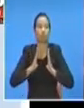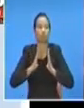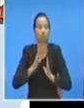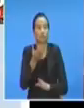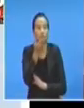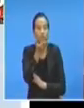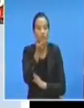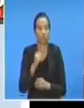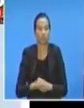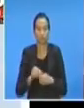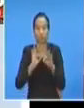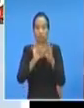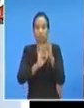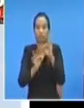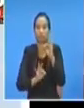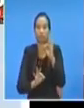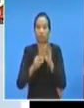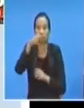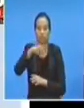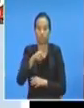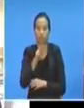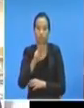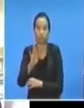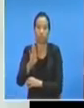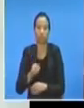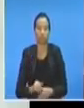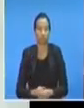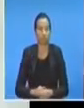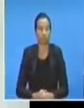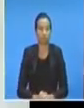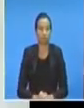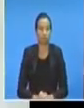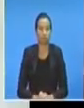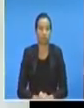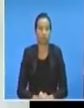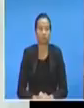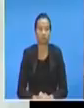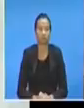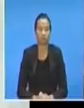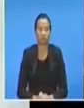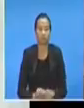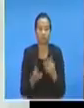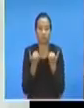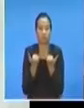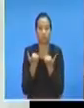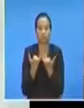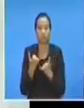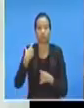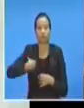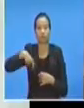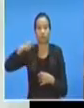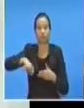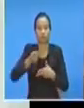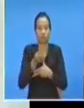มาดูสาระของพระบัญญัติครับพระบัญญัตินี้ปัจจุบันอยู่ที่กฤษฎีกาและพระบัญญั